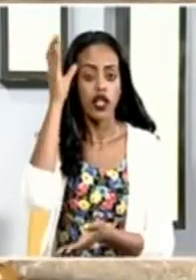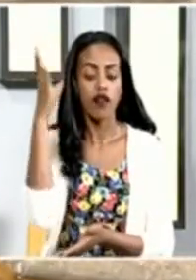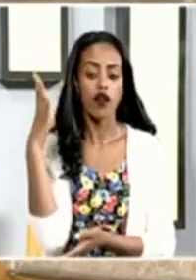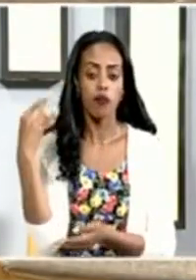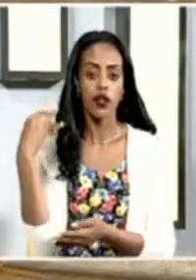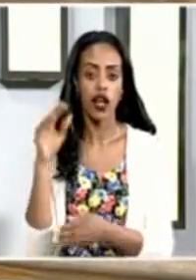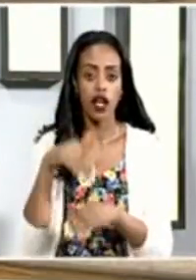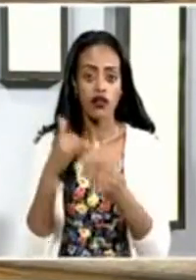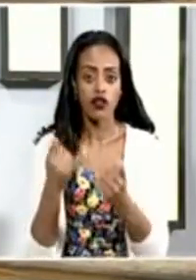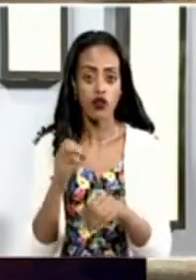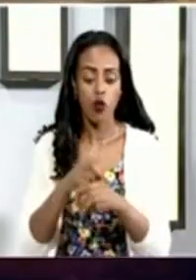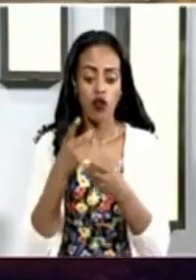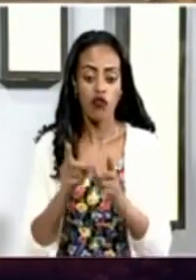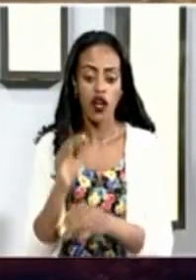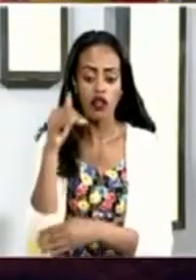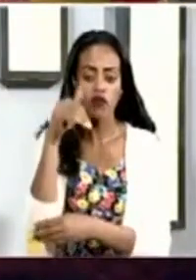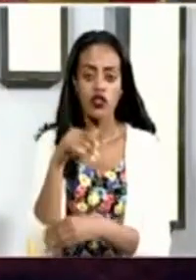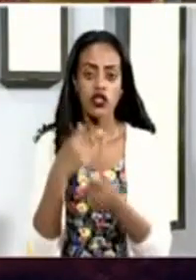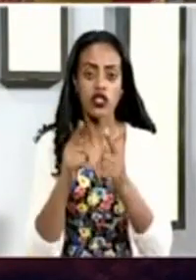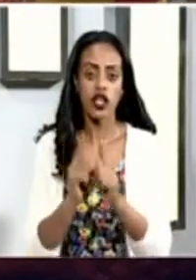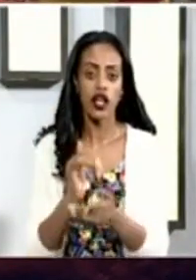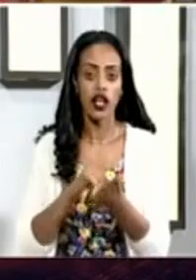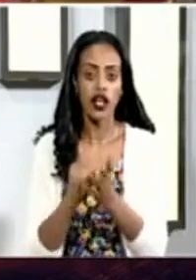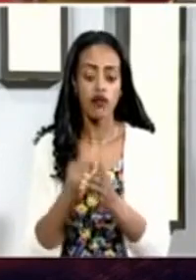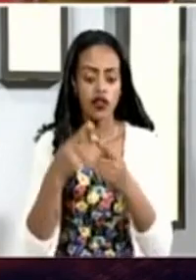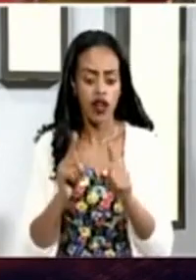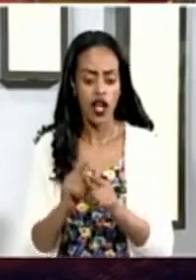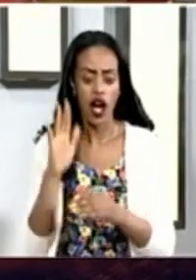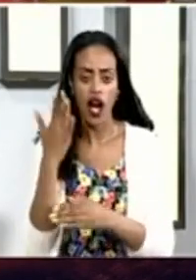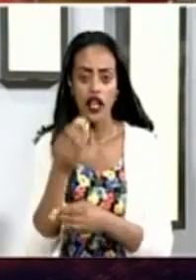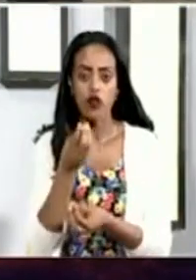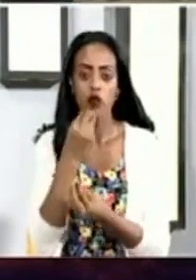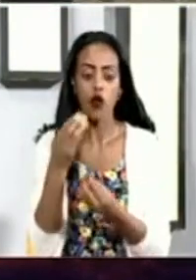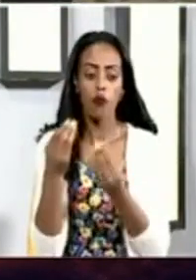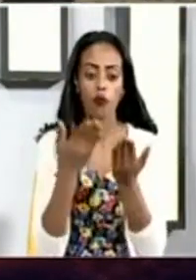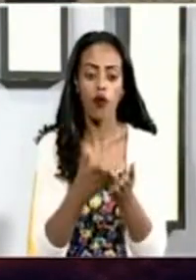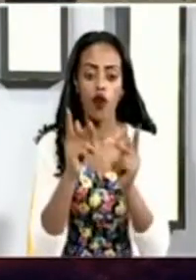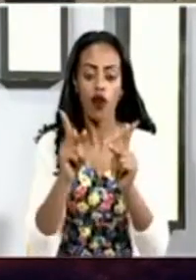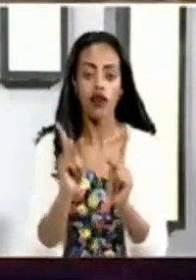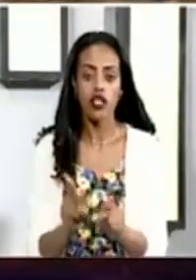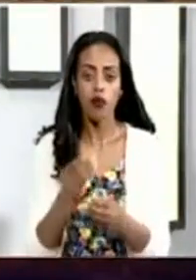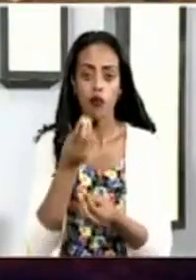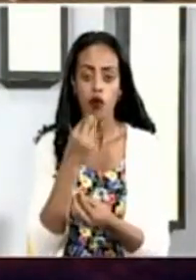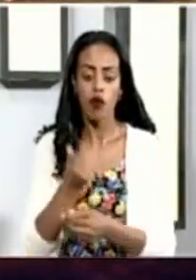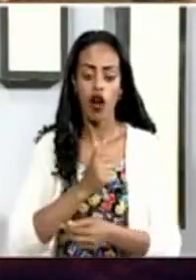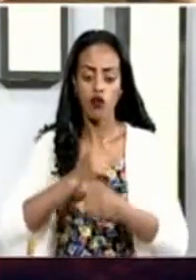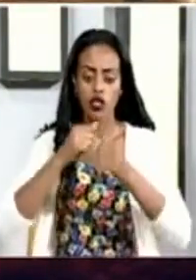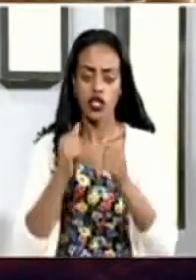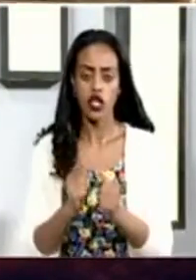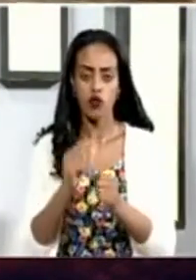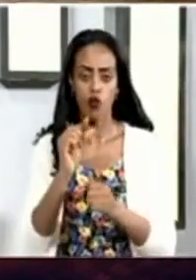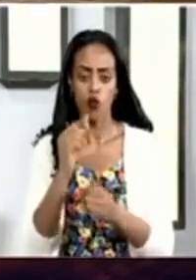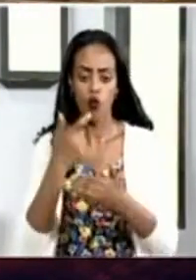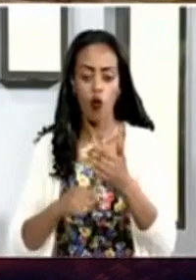كيل أبزحز أون فريات مشلا بساين سو من قد تتأنيعو بستفلا لي عين تات مقبي مقراو حبرة سب بمقبي عرس وكخيلن بوحد